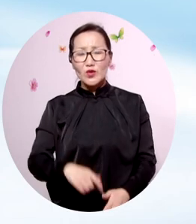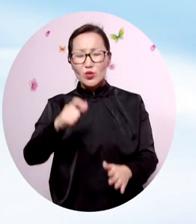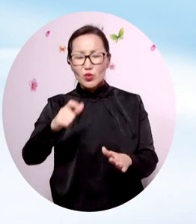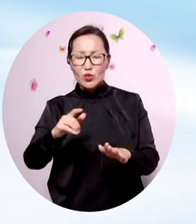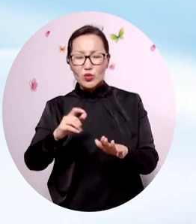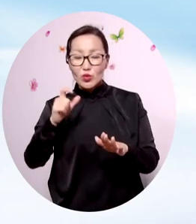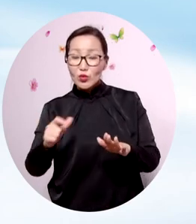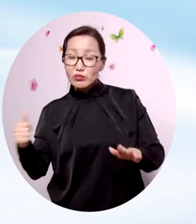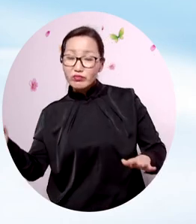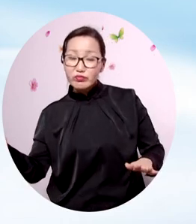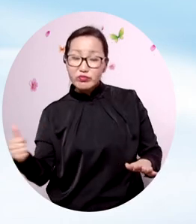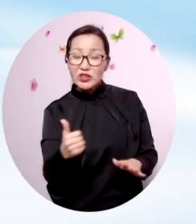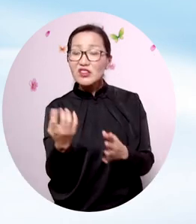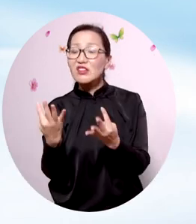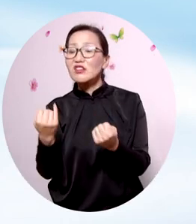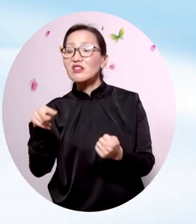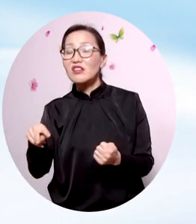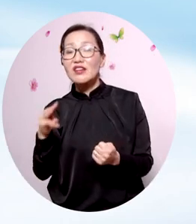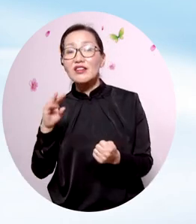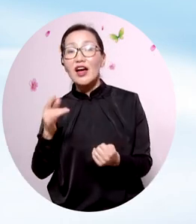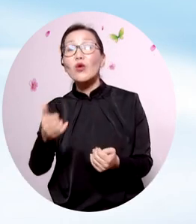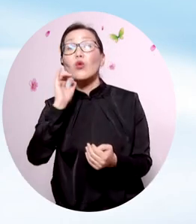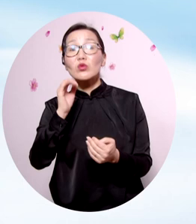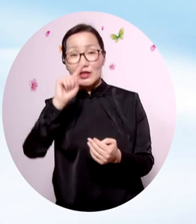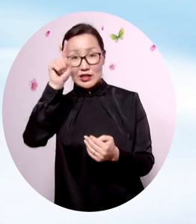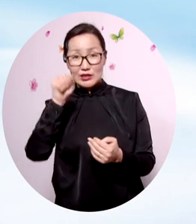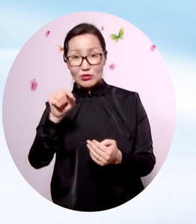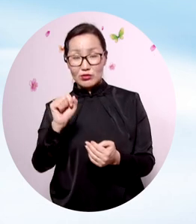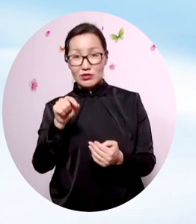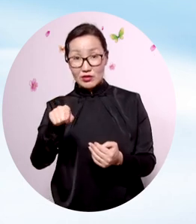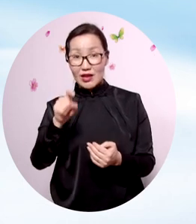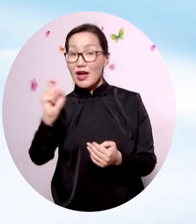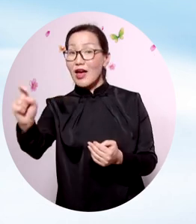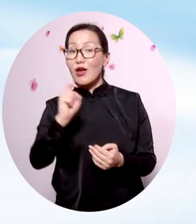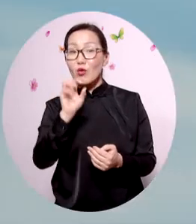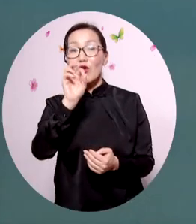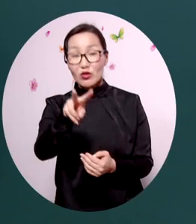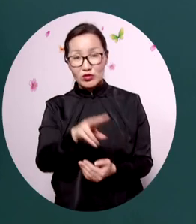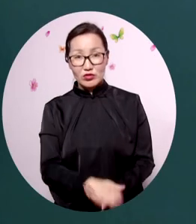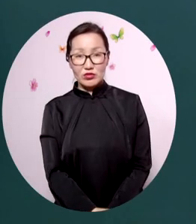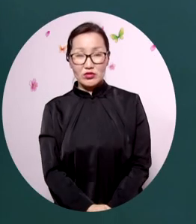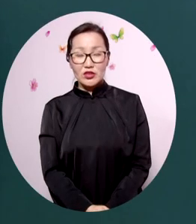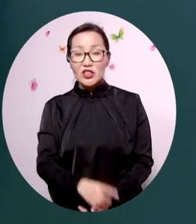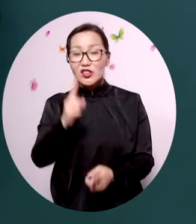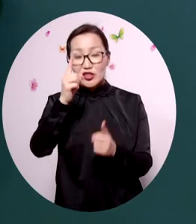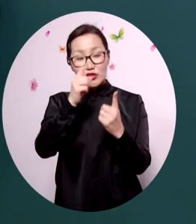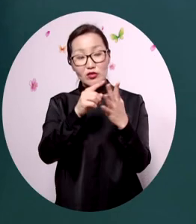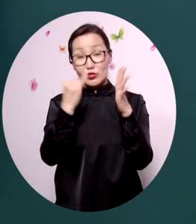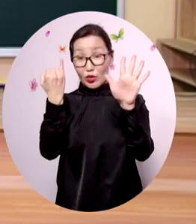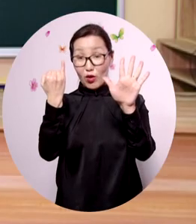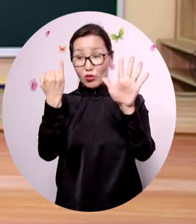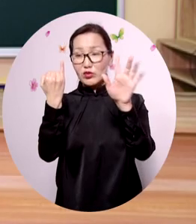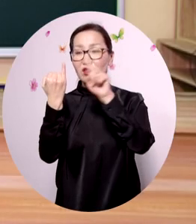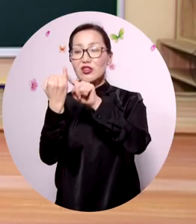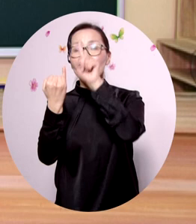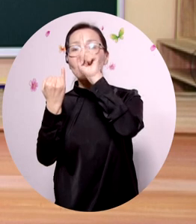Хүүхэд тус бүр хэдэн литр тарга уусан бэ гэхээр нэг бүрийг олох шаардлагатай байна. Нэг бүрийг NB гэж.